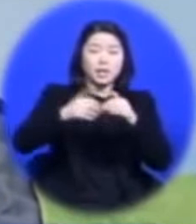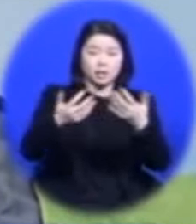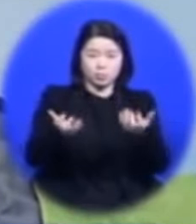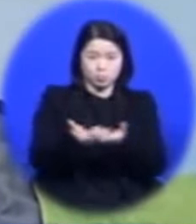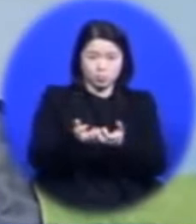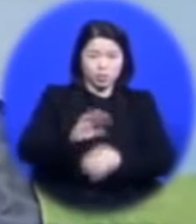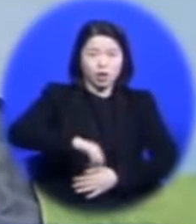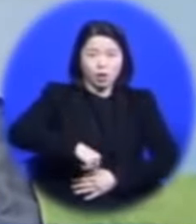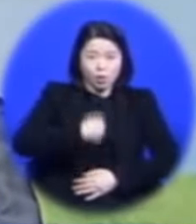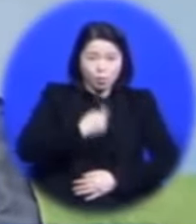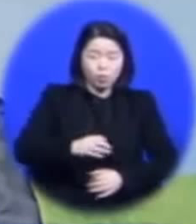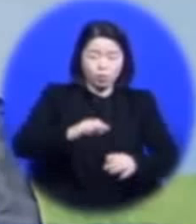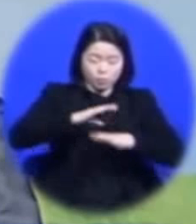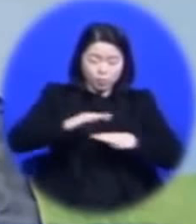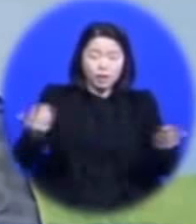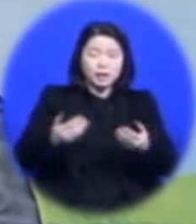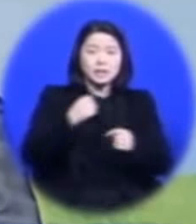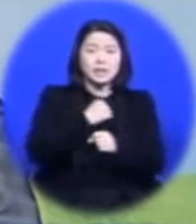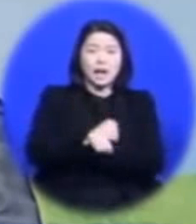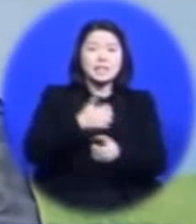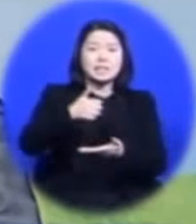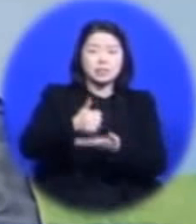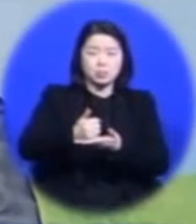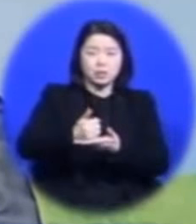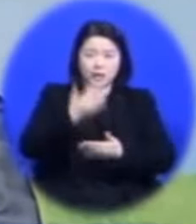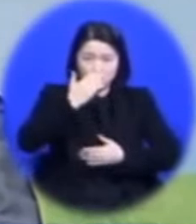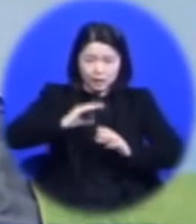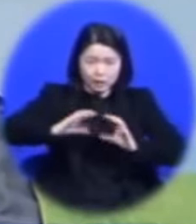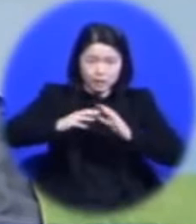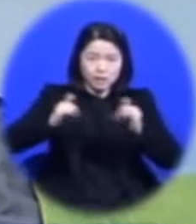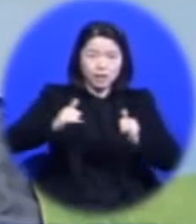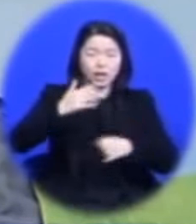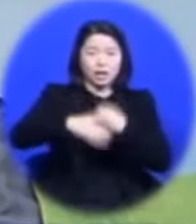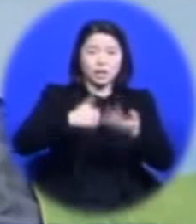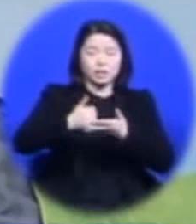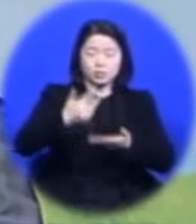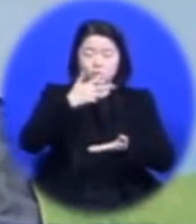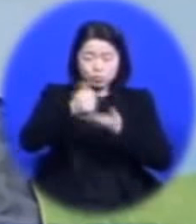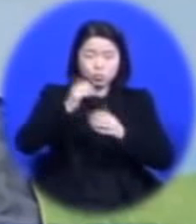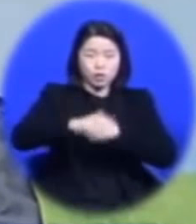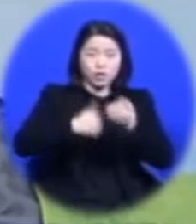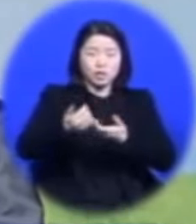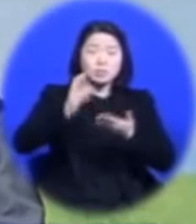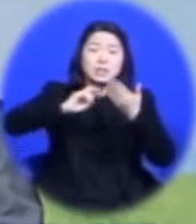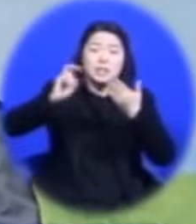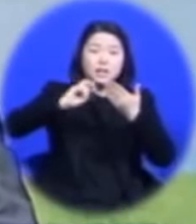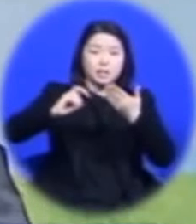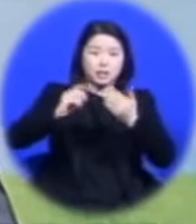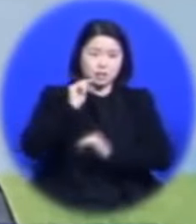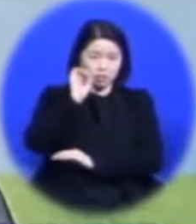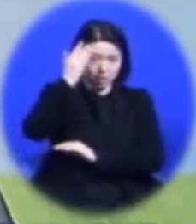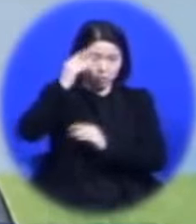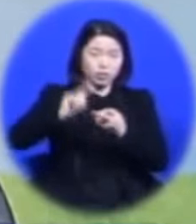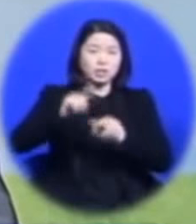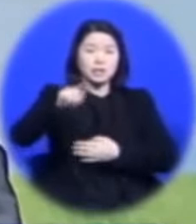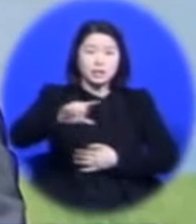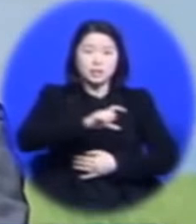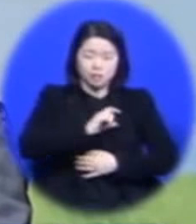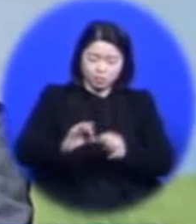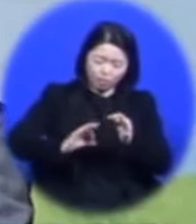홀로 놀라운 일을 하시는 분 이스라엘의 하나님 주 하나님을 찬양합니다 영광스러운 그 이름을